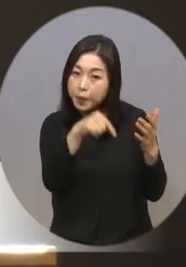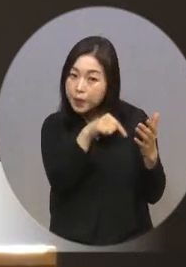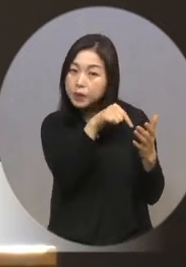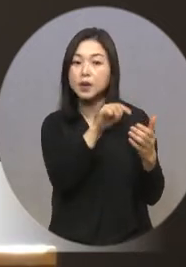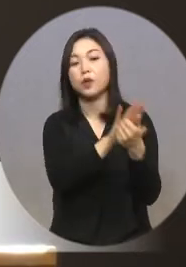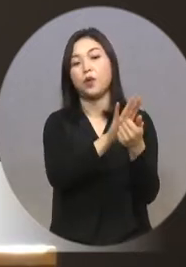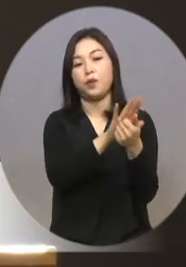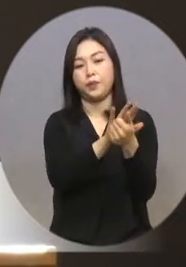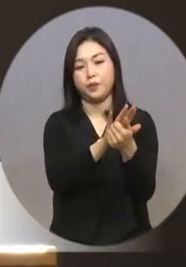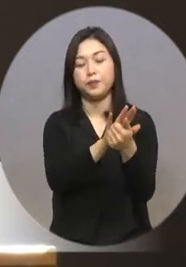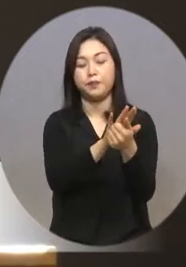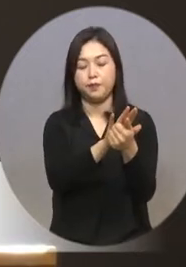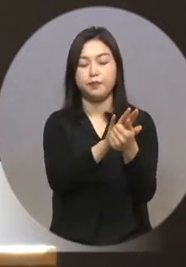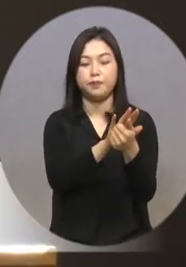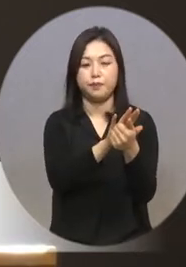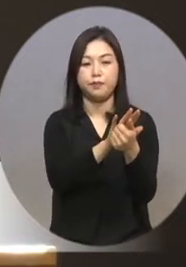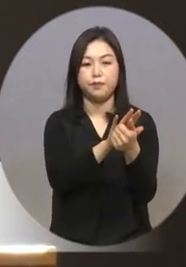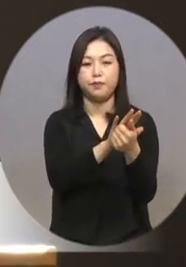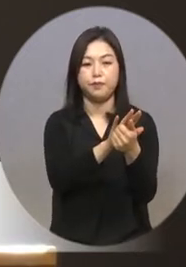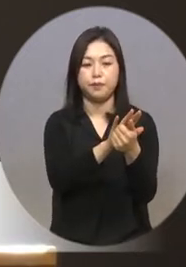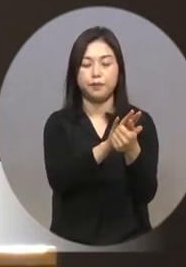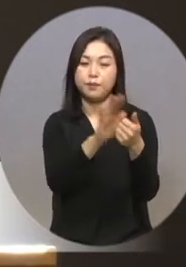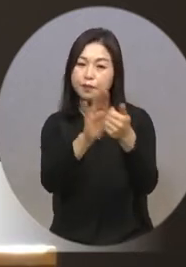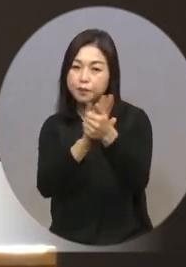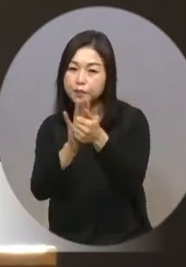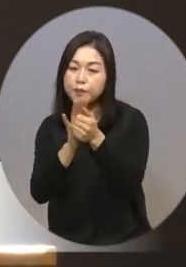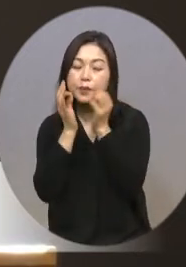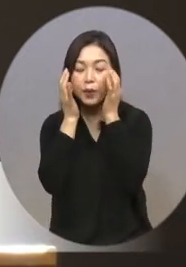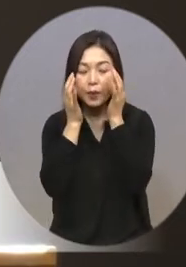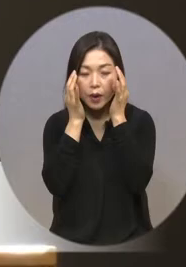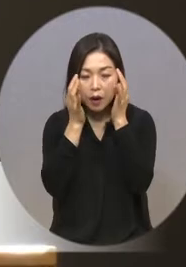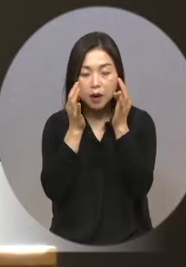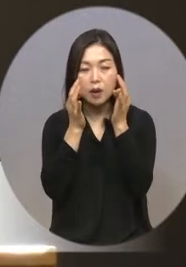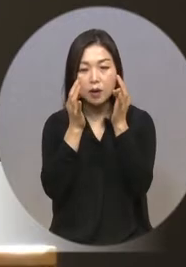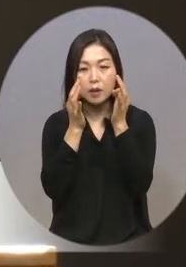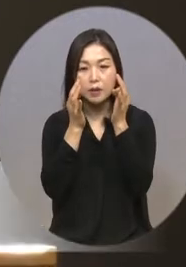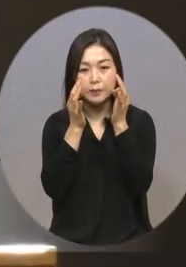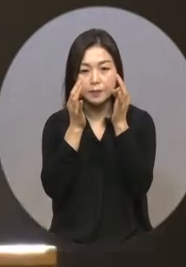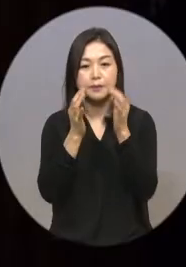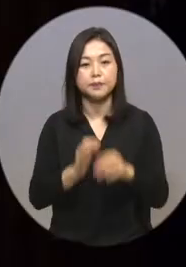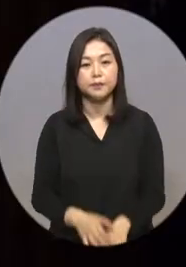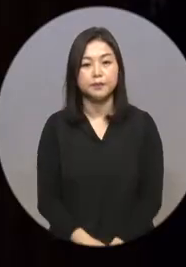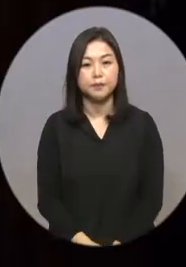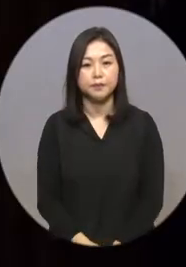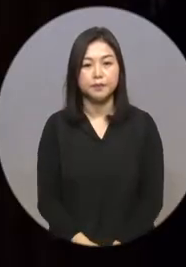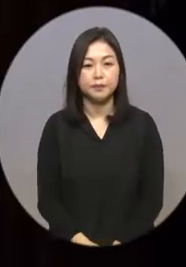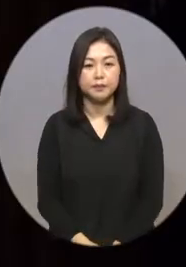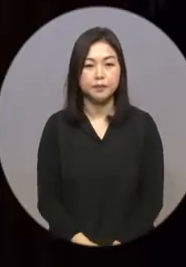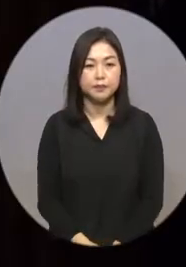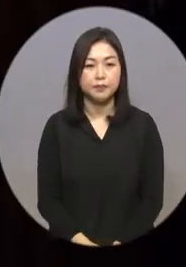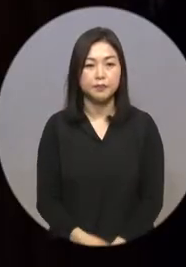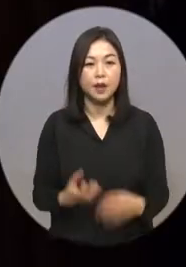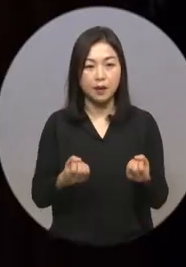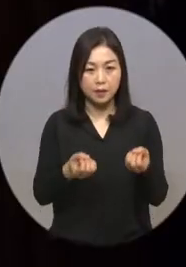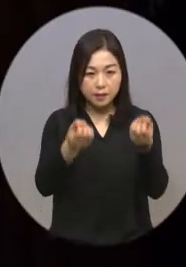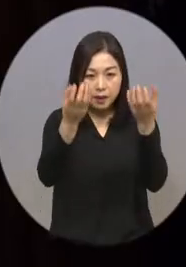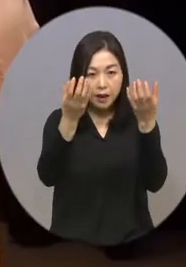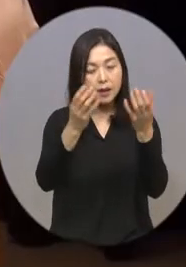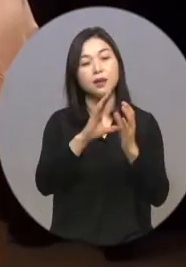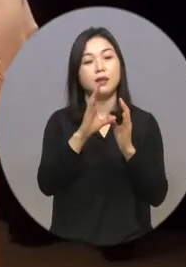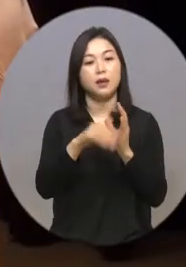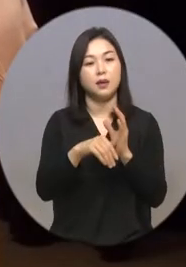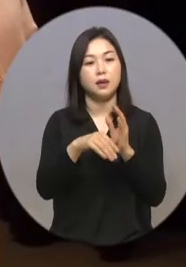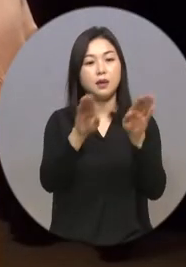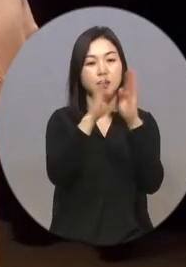에 제도적인 도움을 좀 길을 들인다고 했는가 이날 행사는 개회 지 까